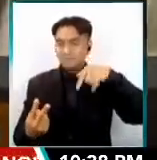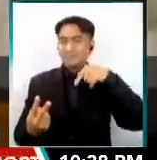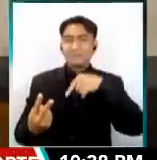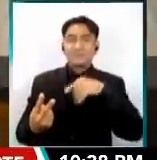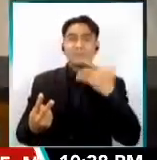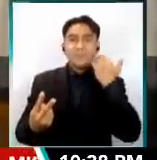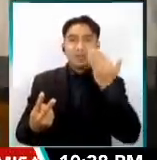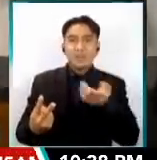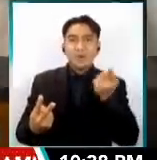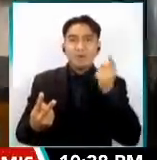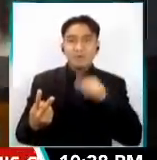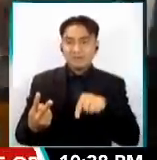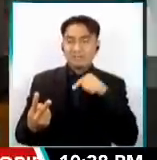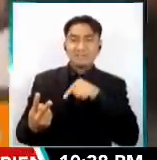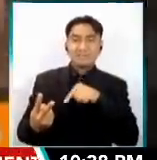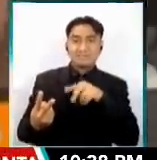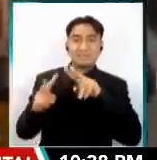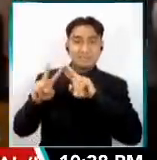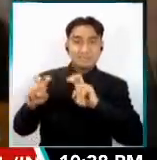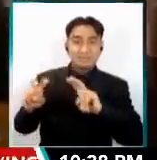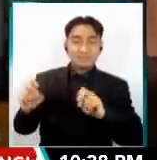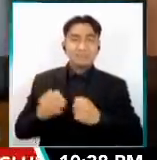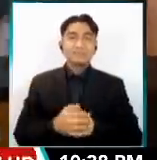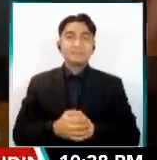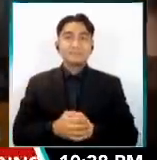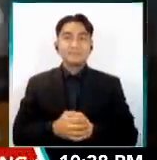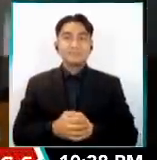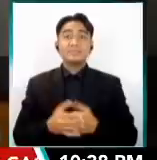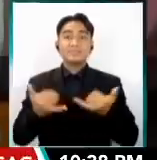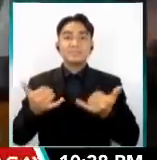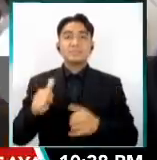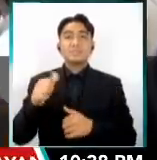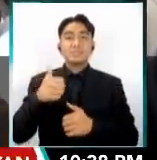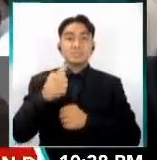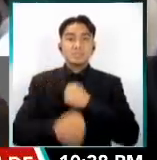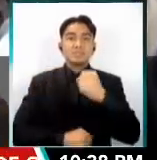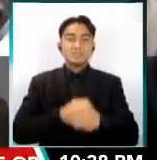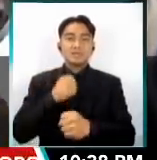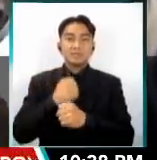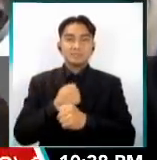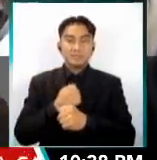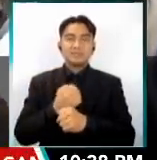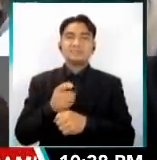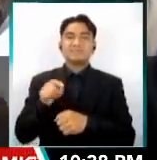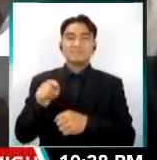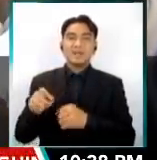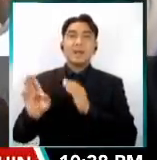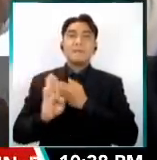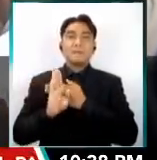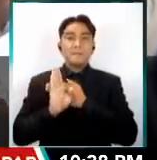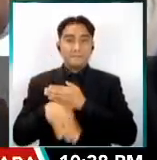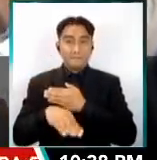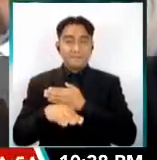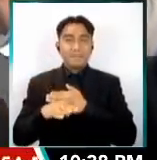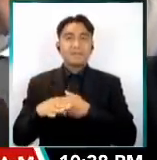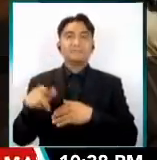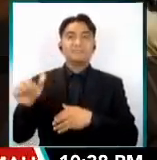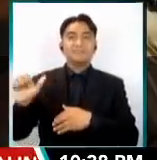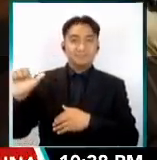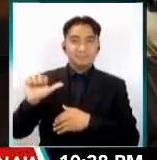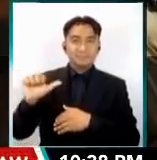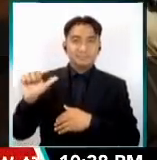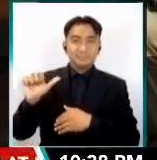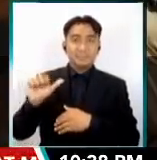eroplano. Matapos naman ang 10 taon, balik Afghanistan na ang isa sa mga leader ng Taliban na si Mullah Abdul